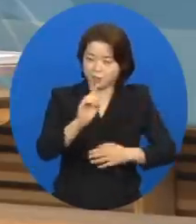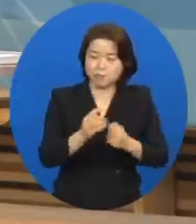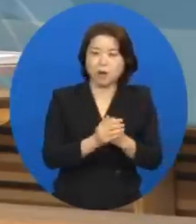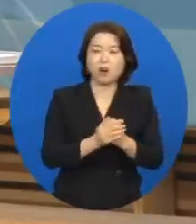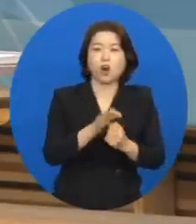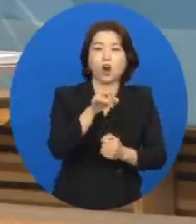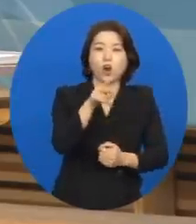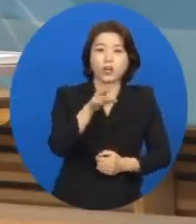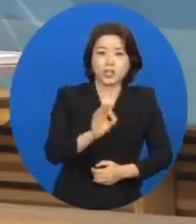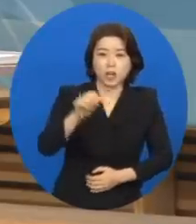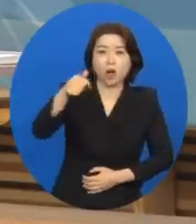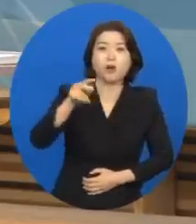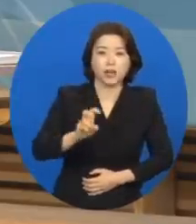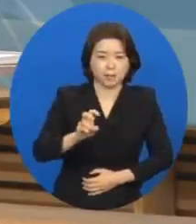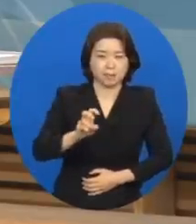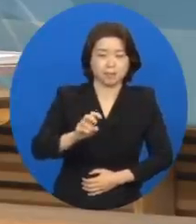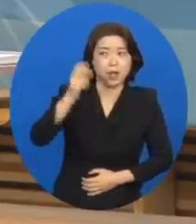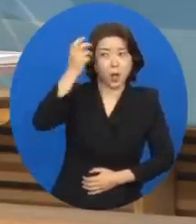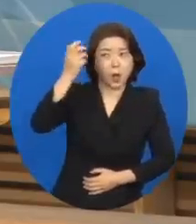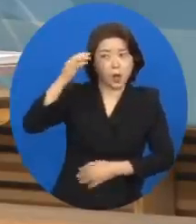영감이 없다는 것이었습니다.